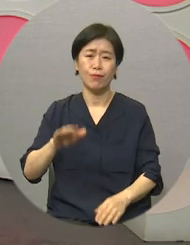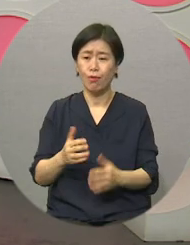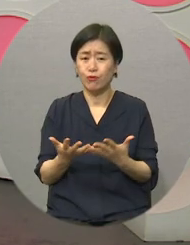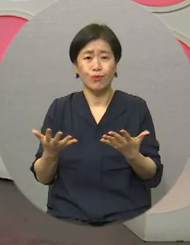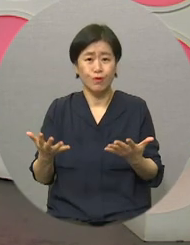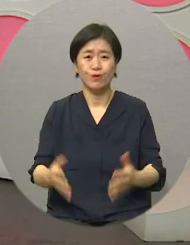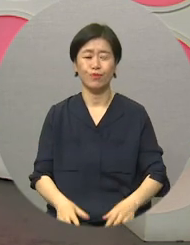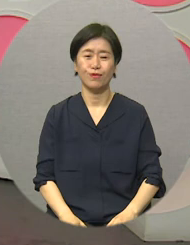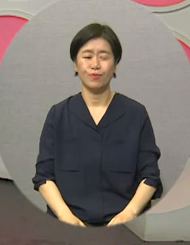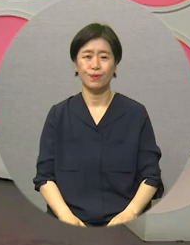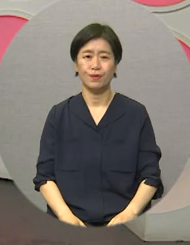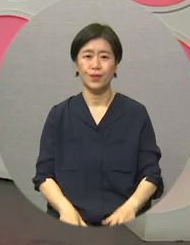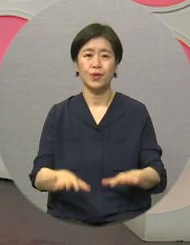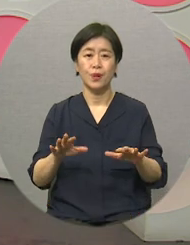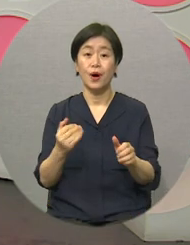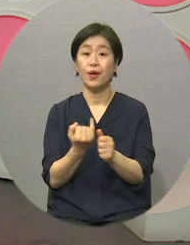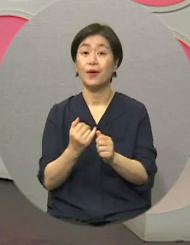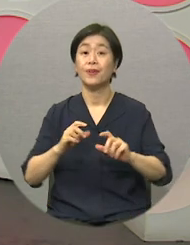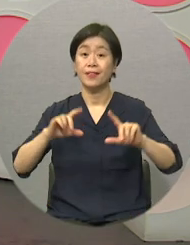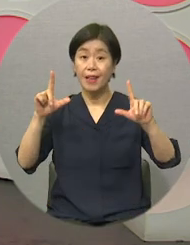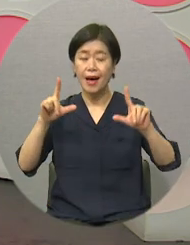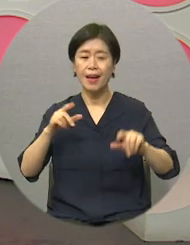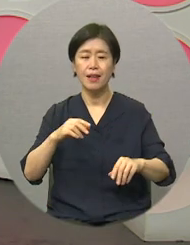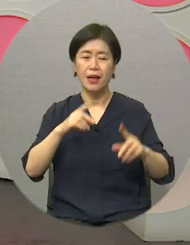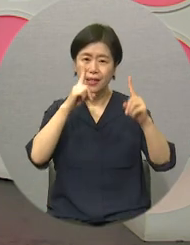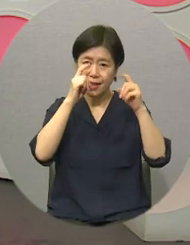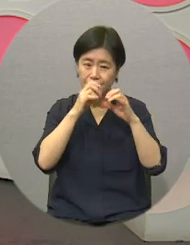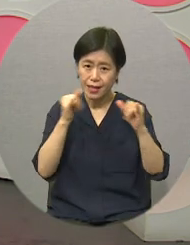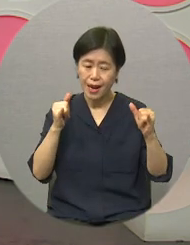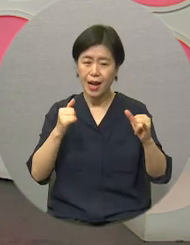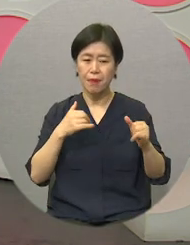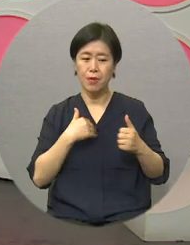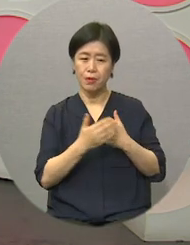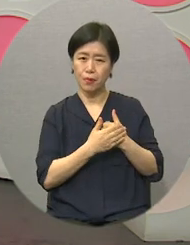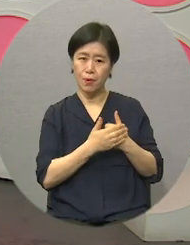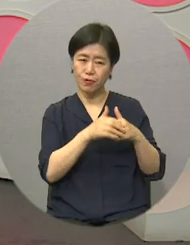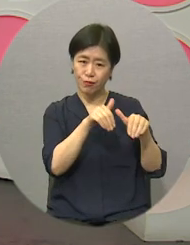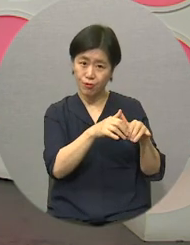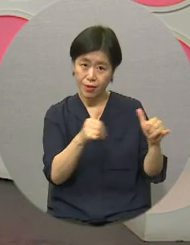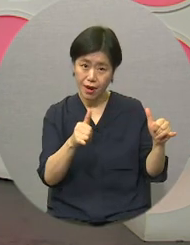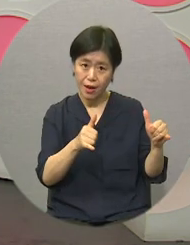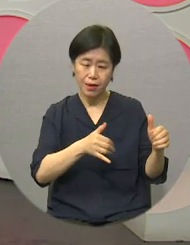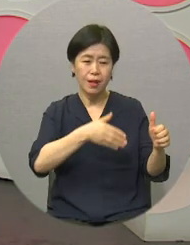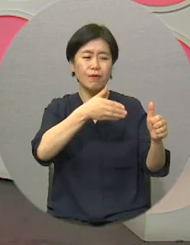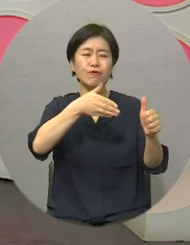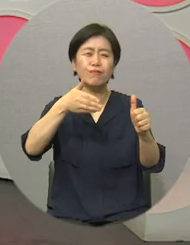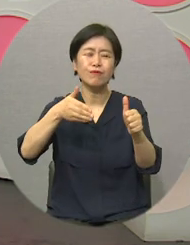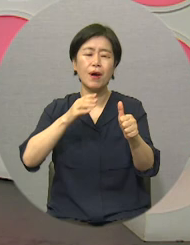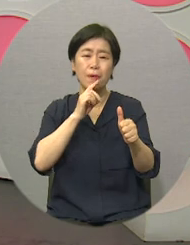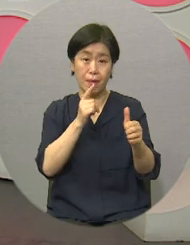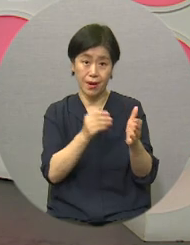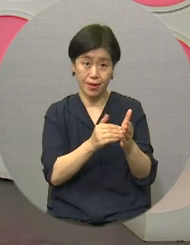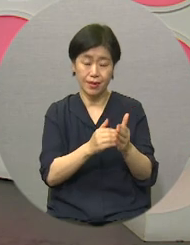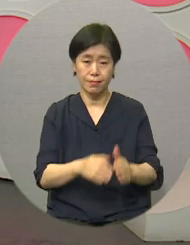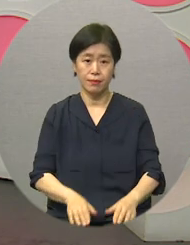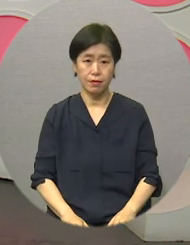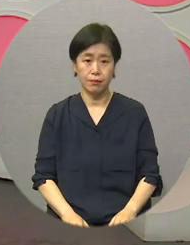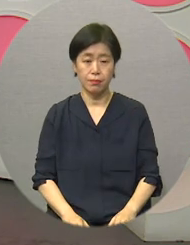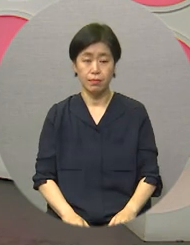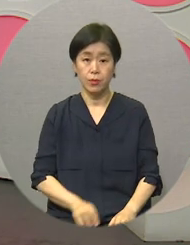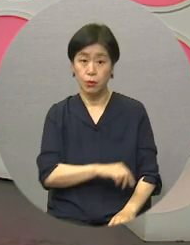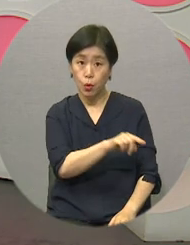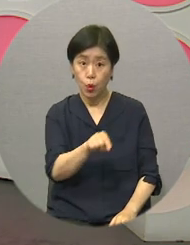직원들과 사진 작가에게 저의 사정을 털어 놓았습니다 그러자 직원들은 제가 조심스레